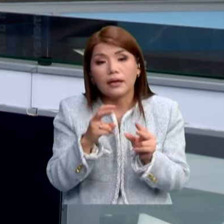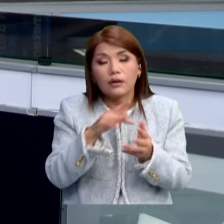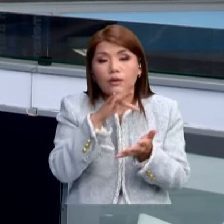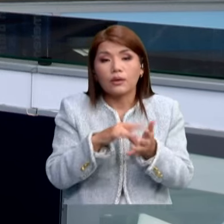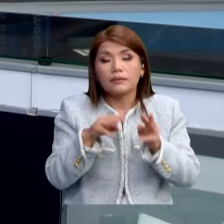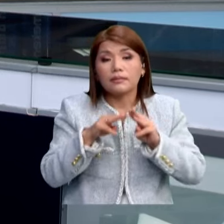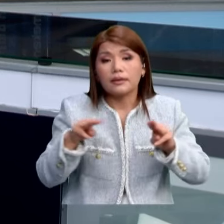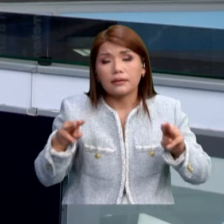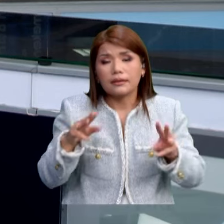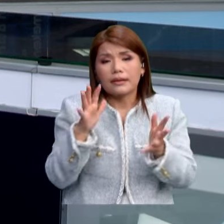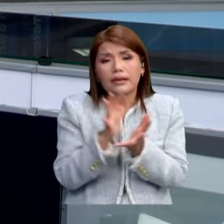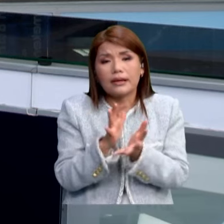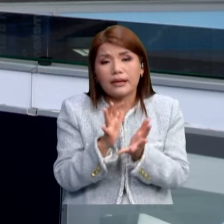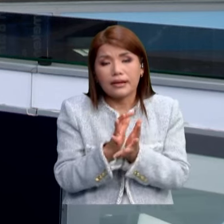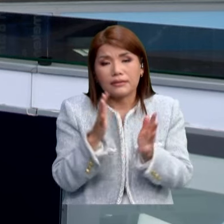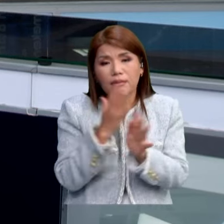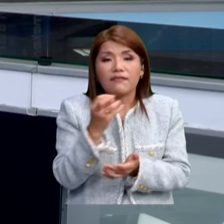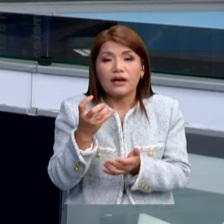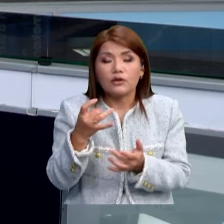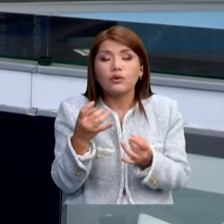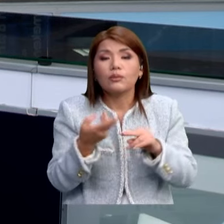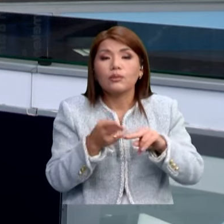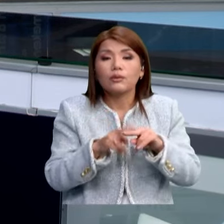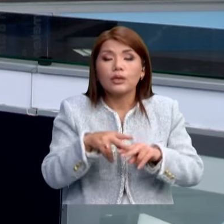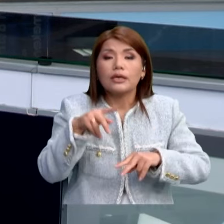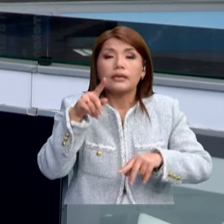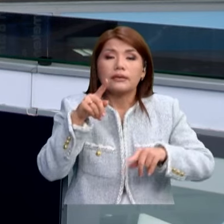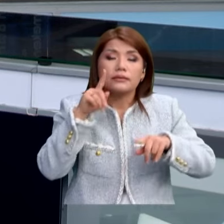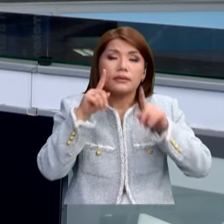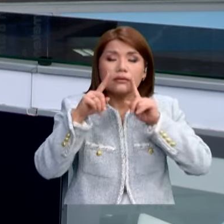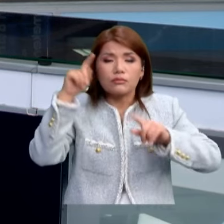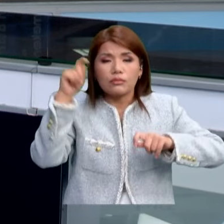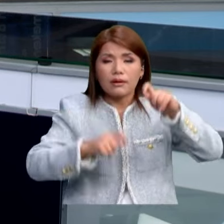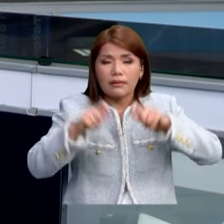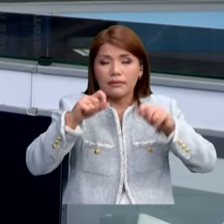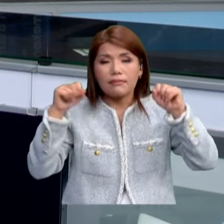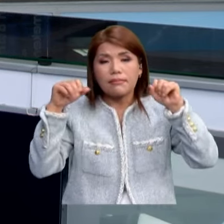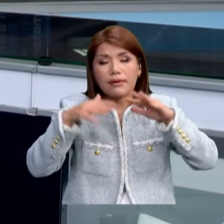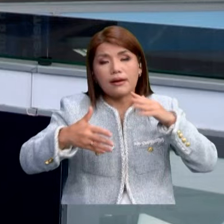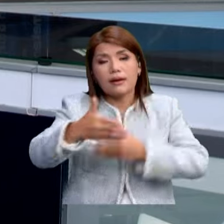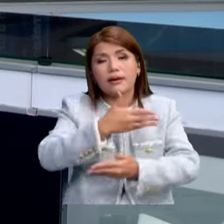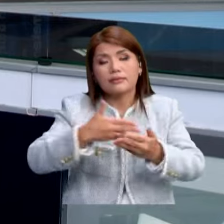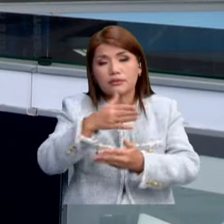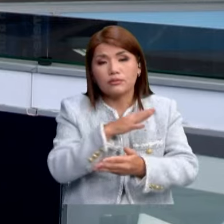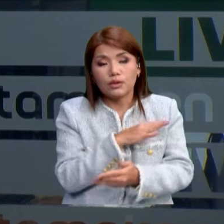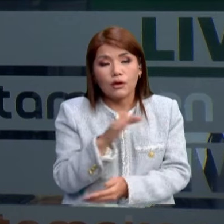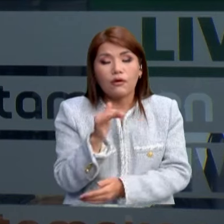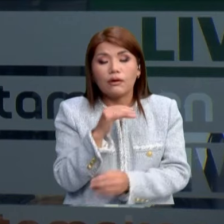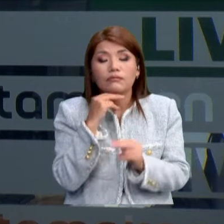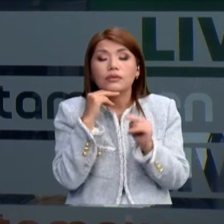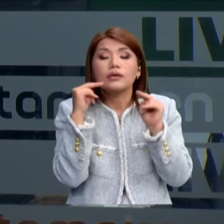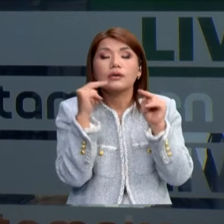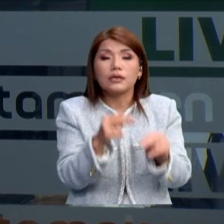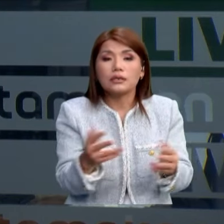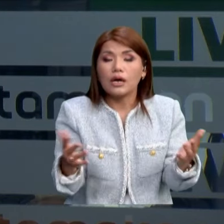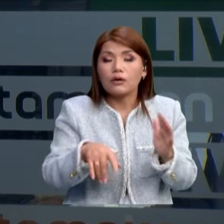второй межрегиональный форум экологических инициатив, на котором обсудили главные экологические проблемы страны. В фокусе внимания